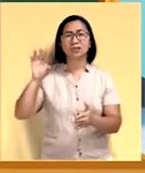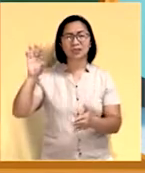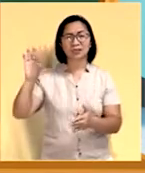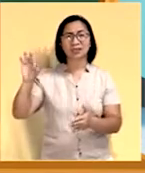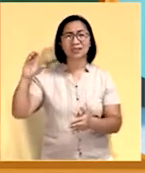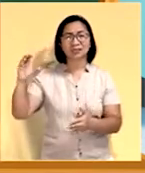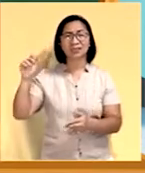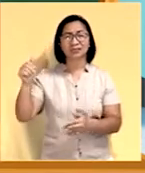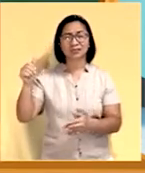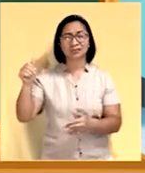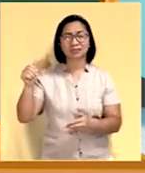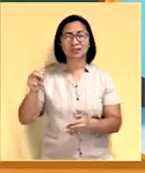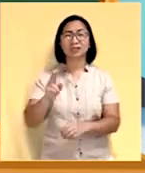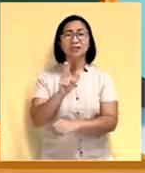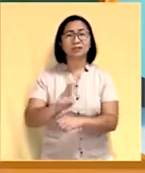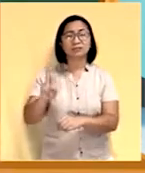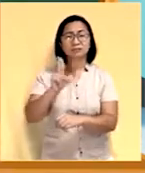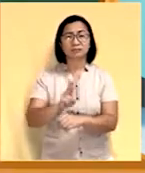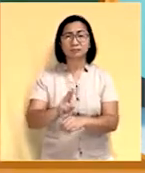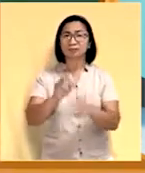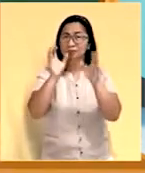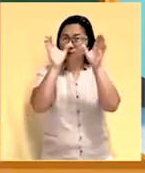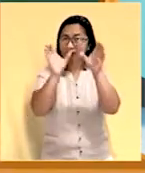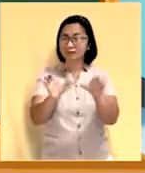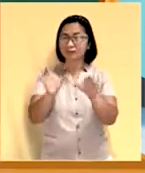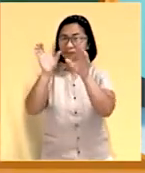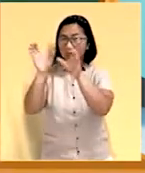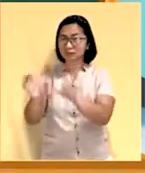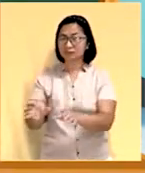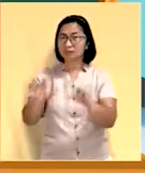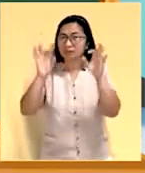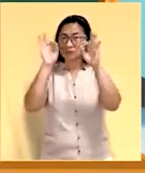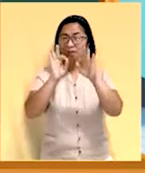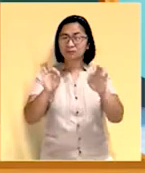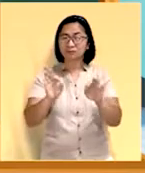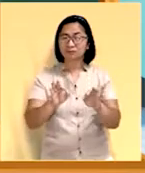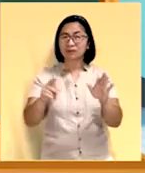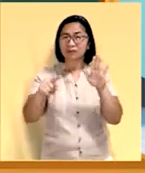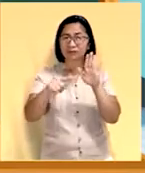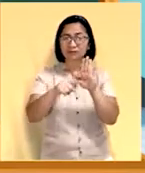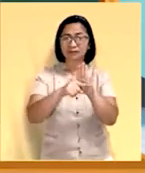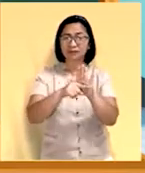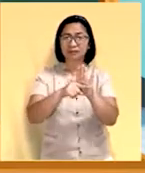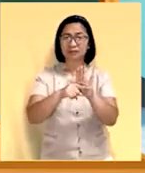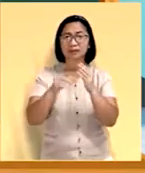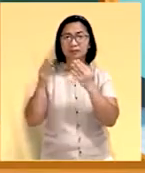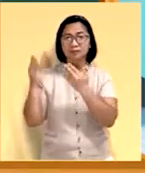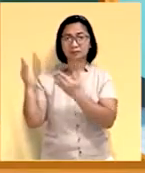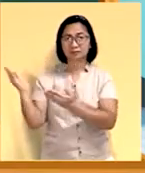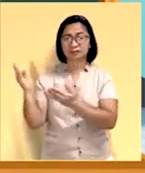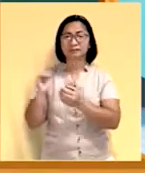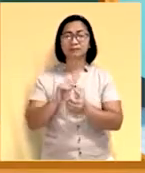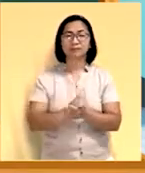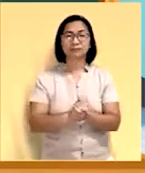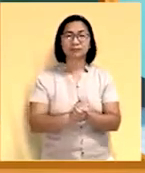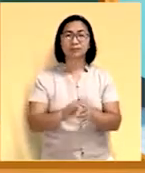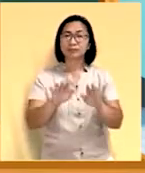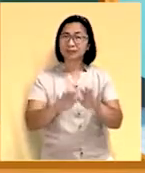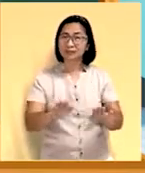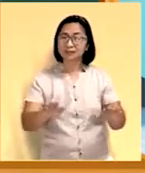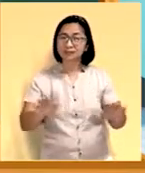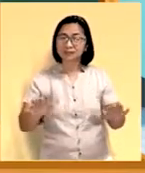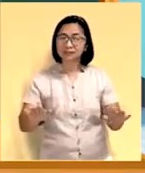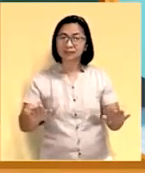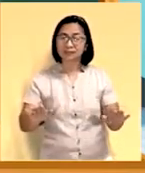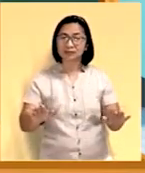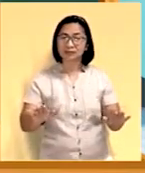2,910. Gamitin mo rin ang column o vertical form sa pag-subtract sa mga ito. Mga